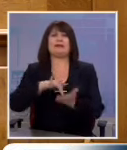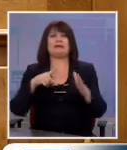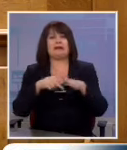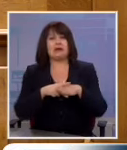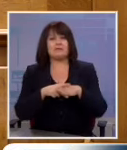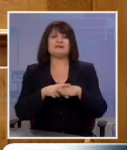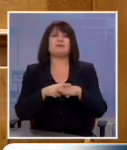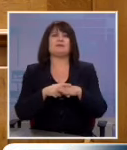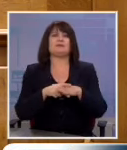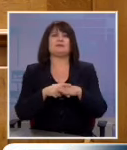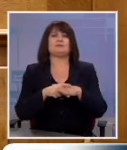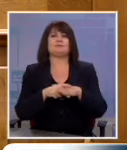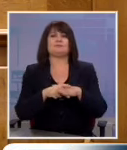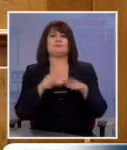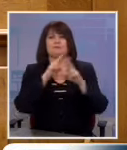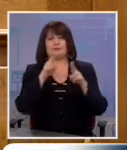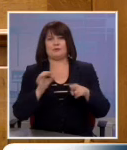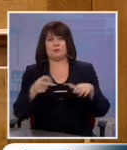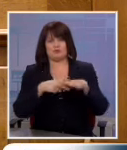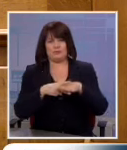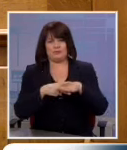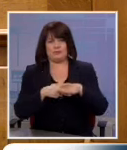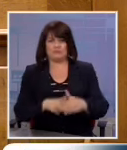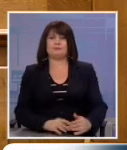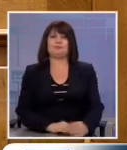Τράπεζας, του Διεθνούς Νομισματικού Ταμείου.